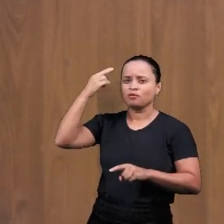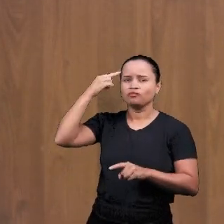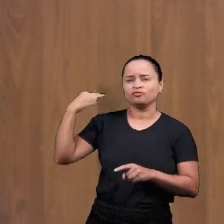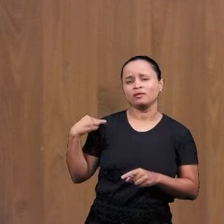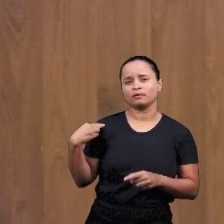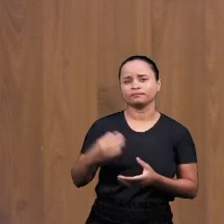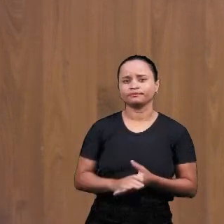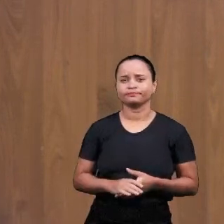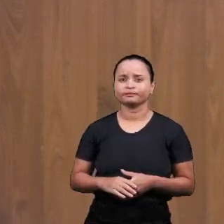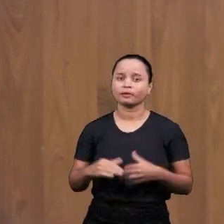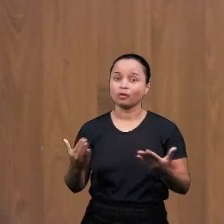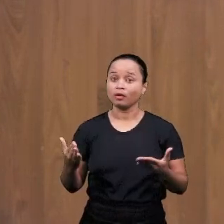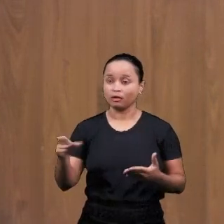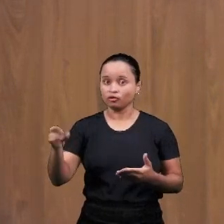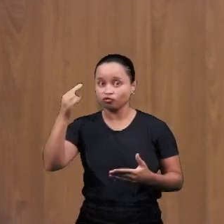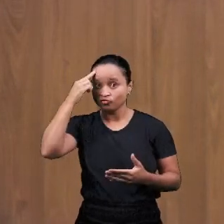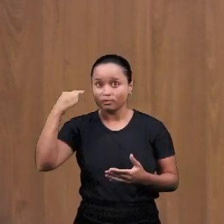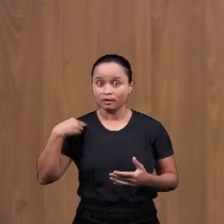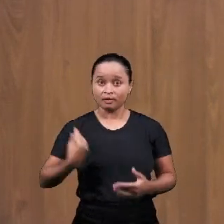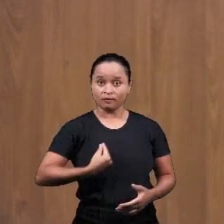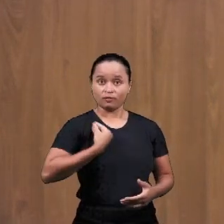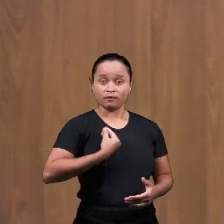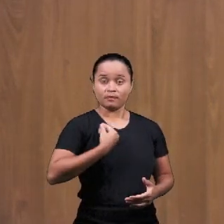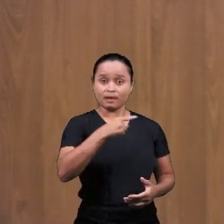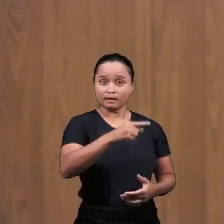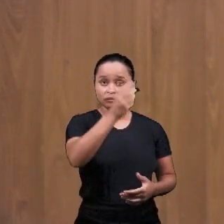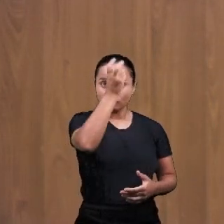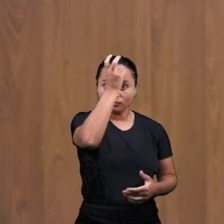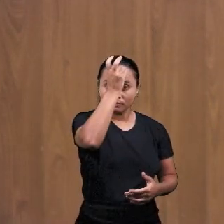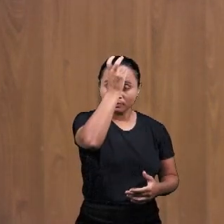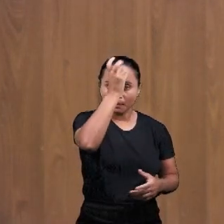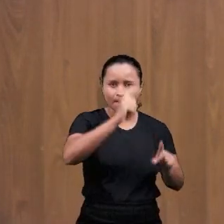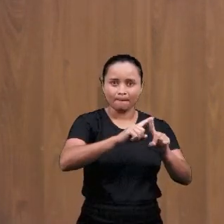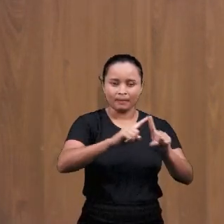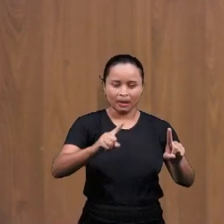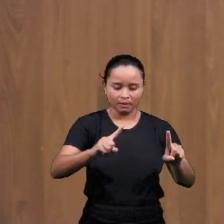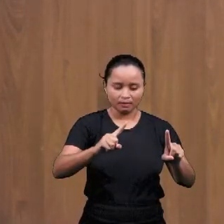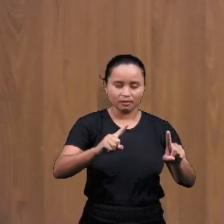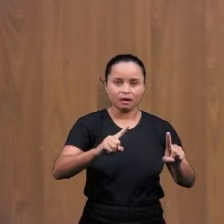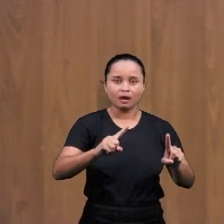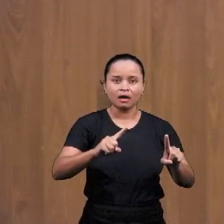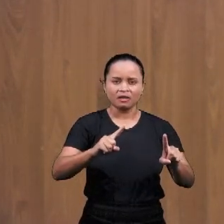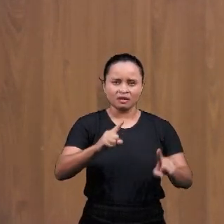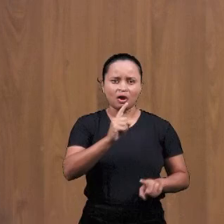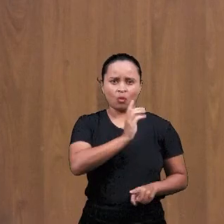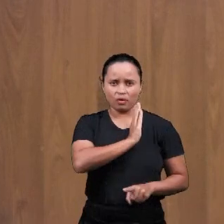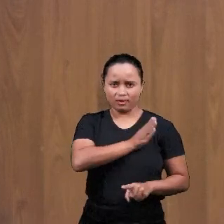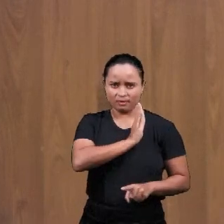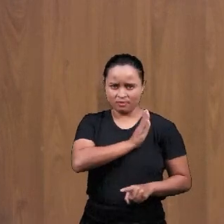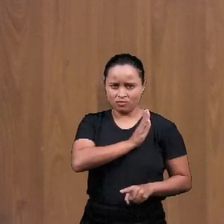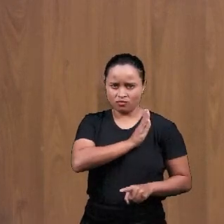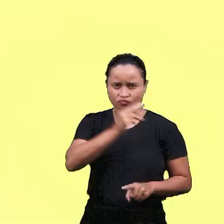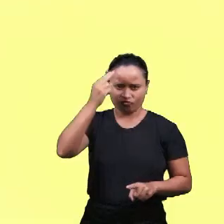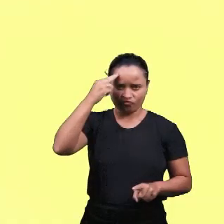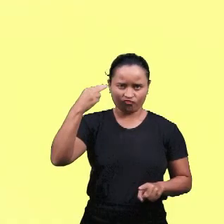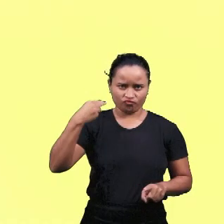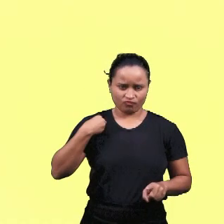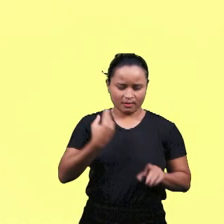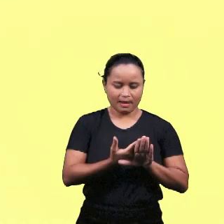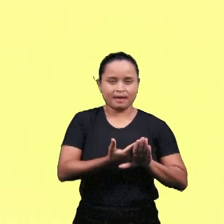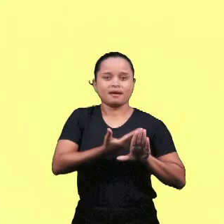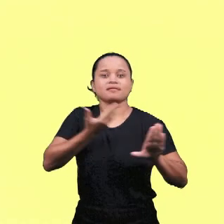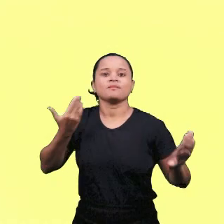l'Égypte, il n'est pas entré dans le cœur de Joseph. La parole de Dieu, l'enseignement qu'il a reçu de son père,